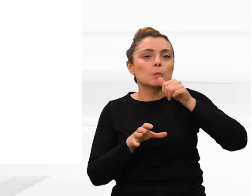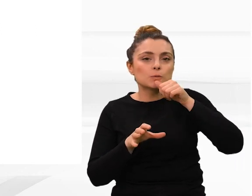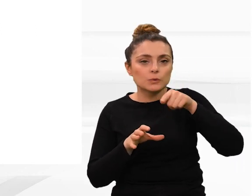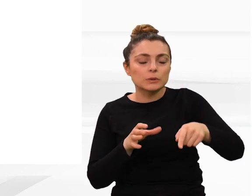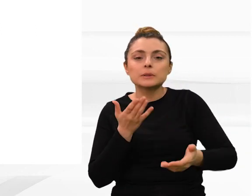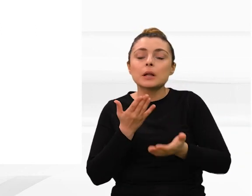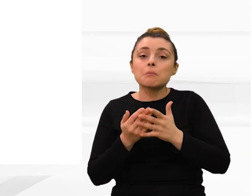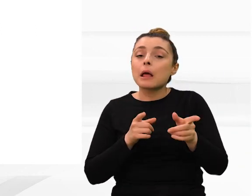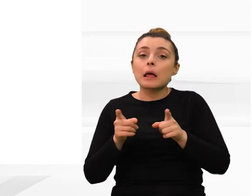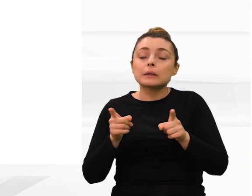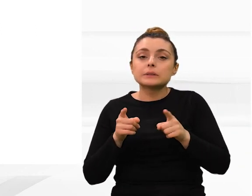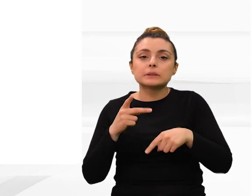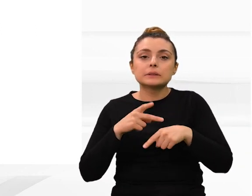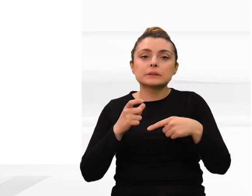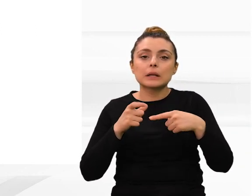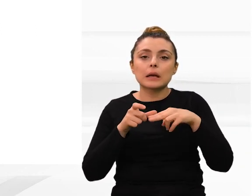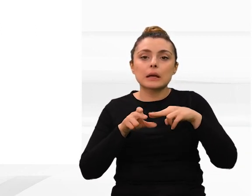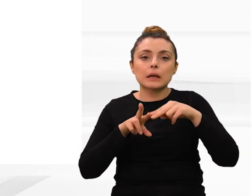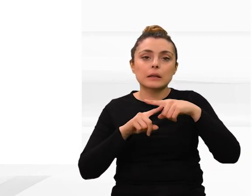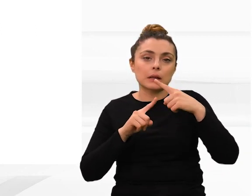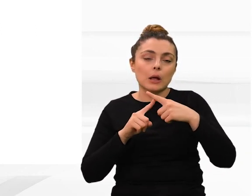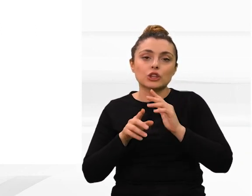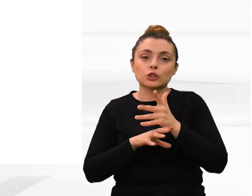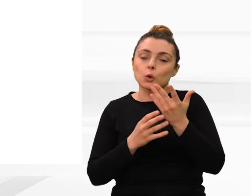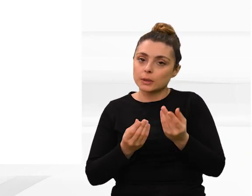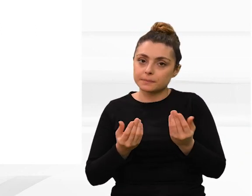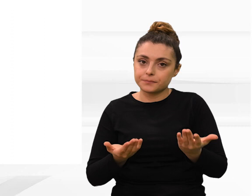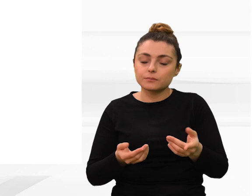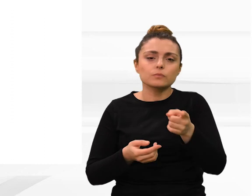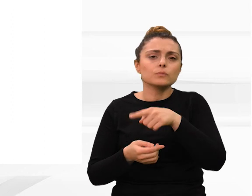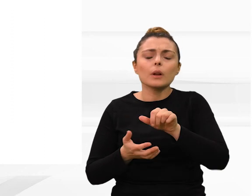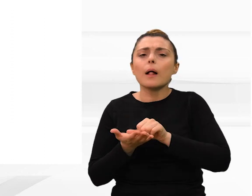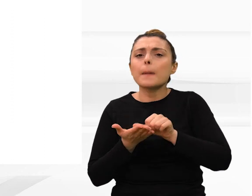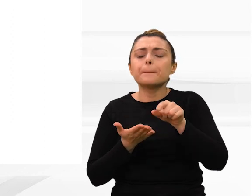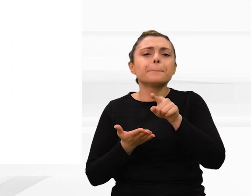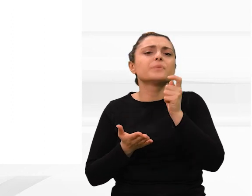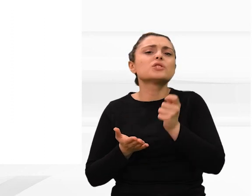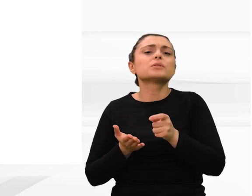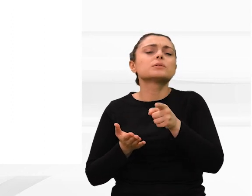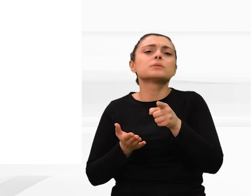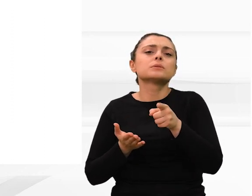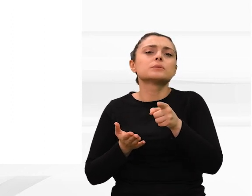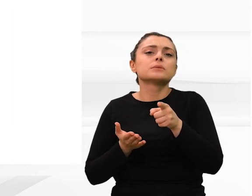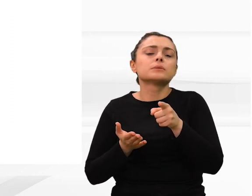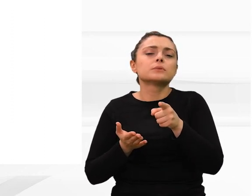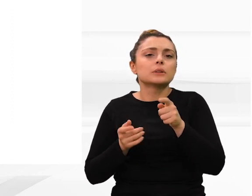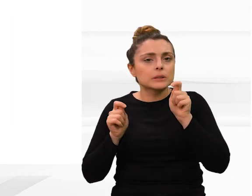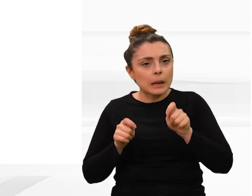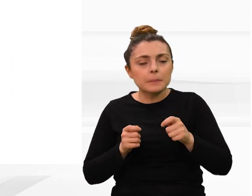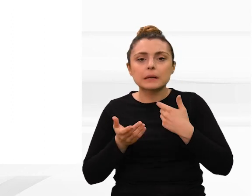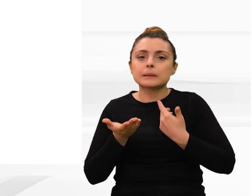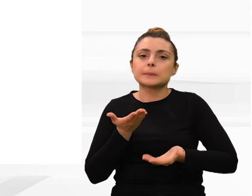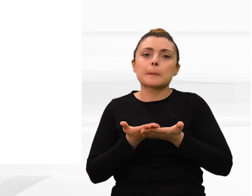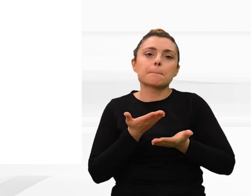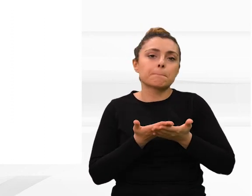yardımlarından hangileri zekat olarak geçerli olabilir Evet bunların hepsi aslında da yapılmış